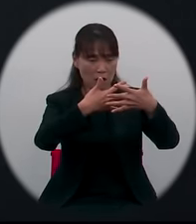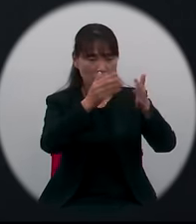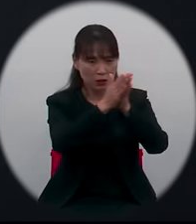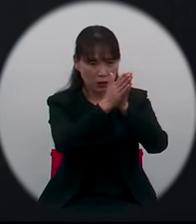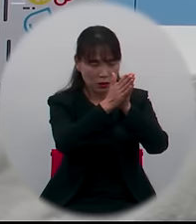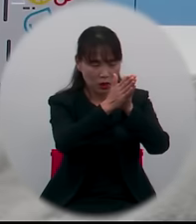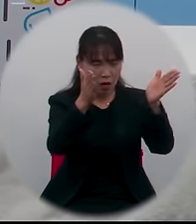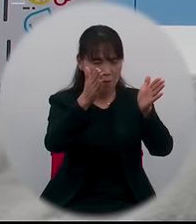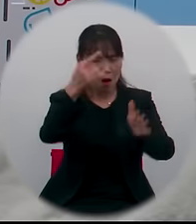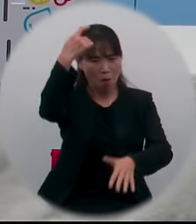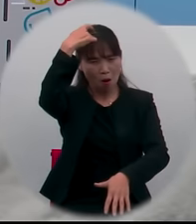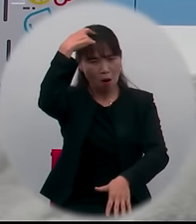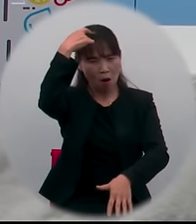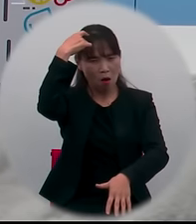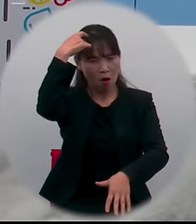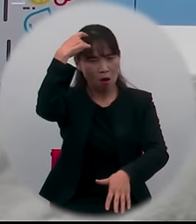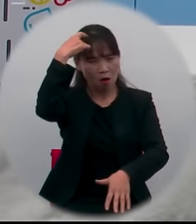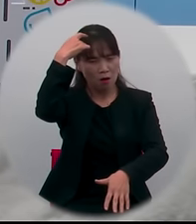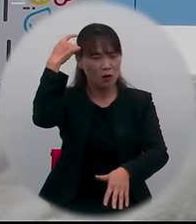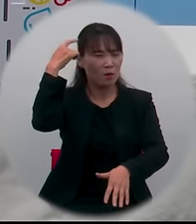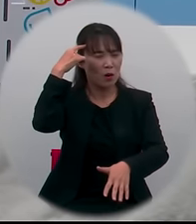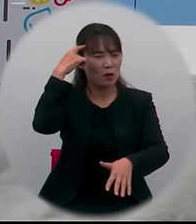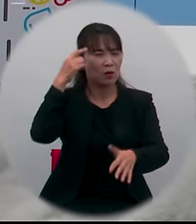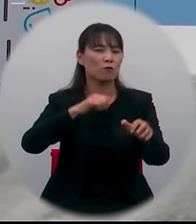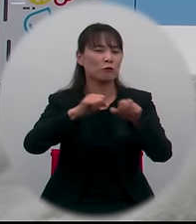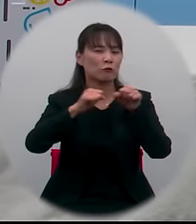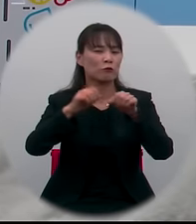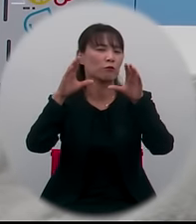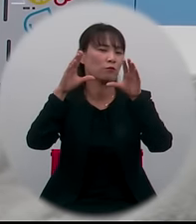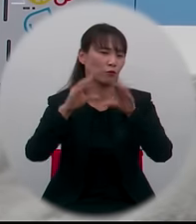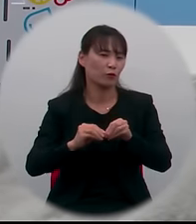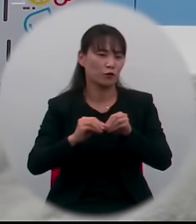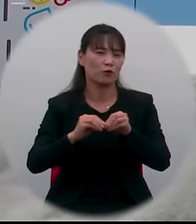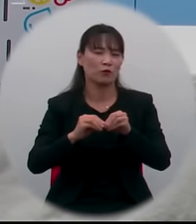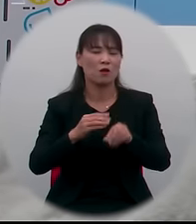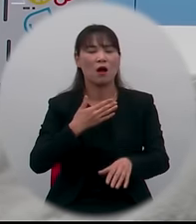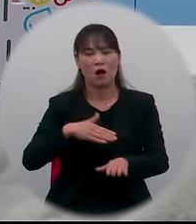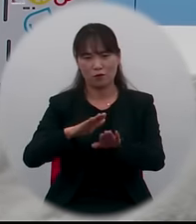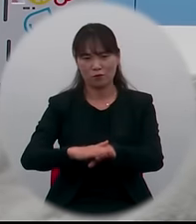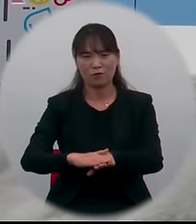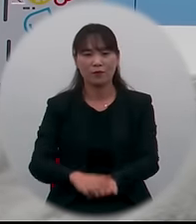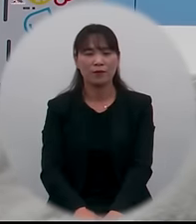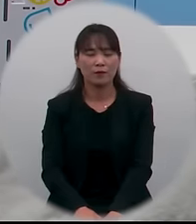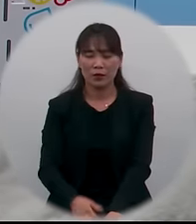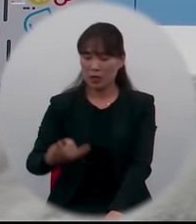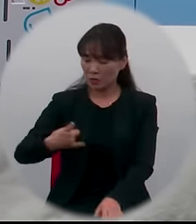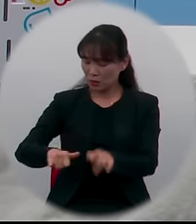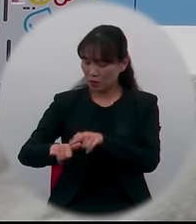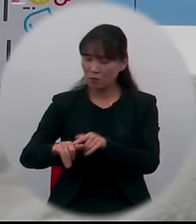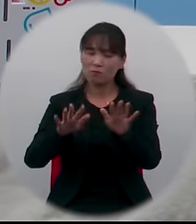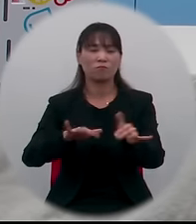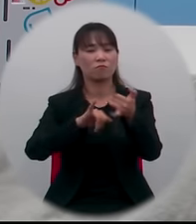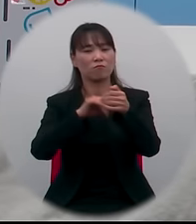전두엽의 불이 꺼지게 된다라는 것을 우리 부모님들께서 꼭 아셔야 되겠습니다 우리 아이는요 아직까지 약속